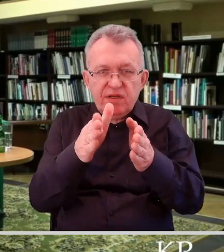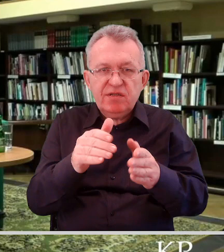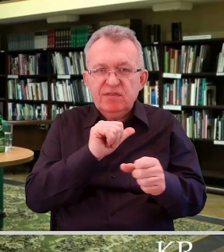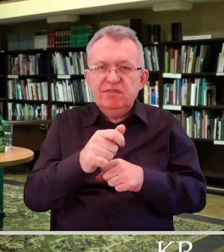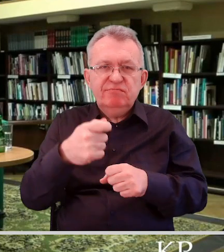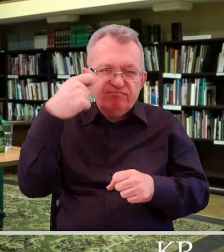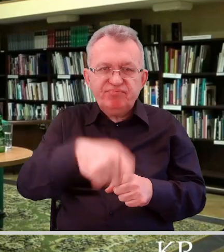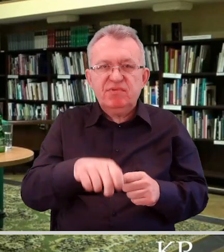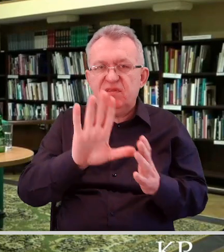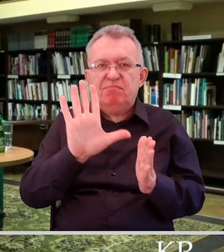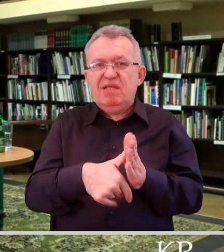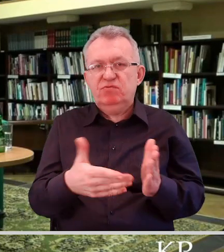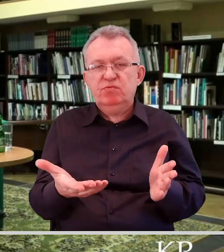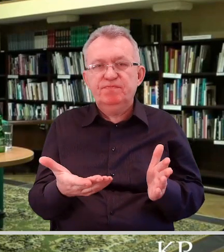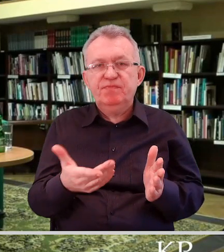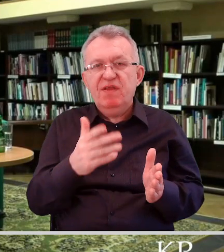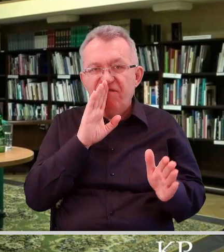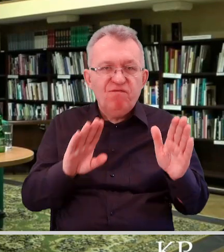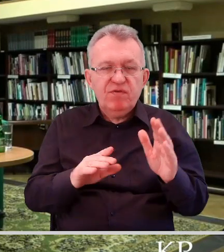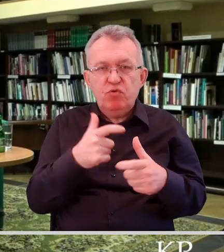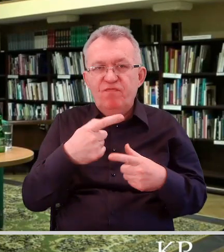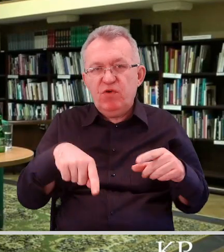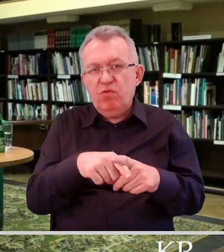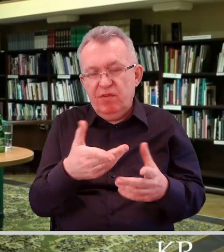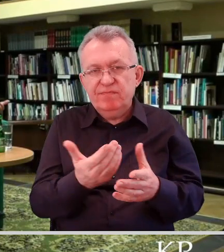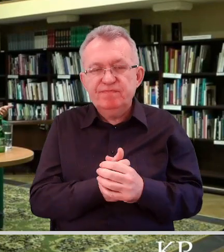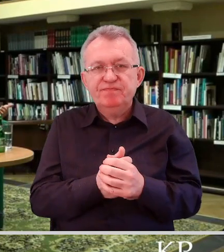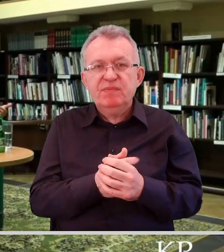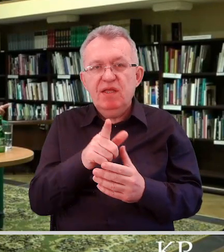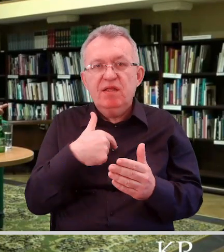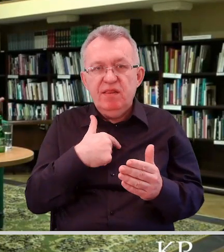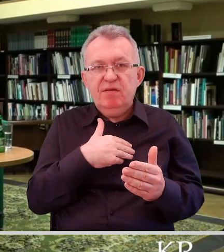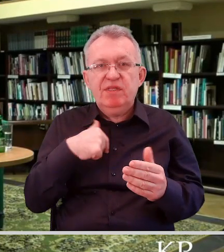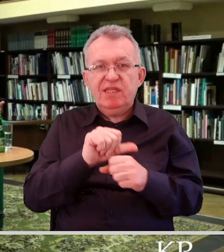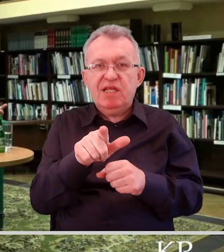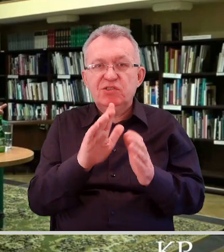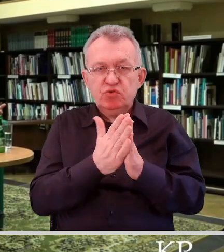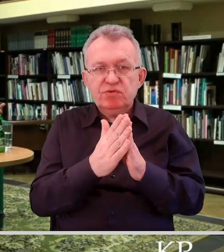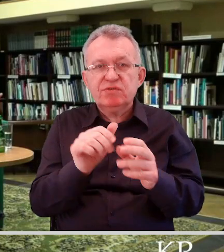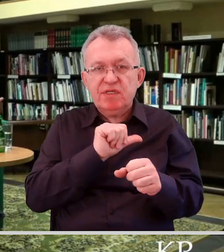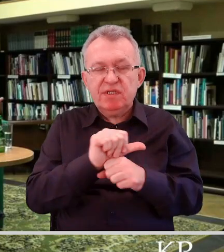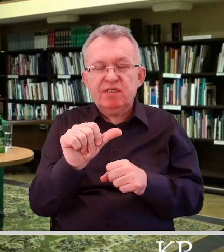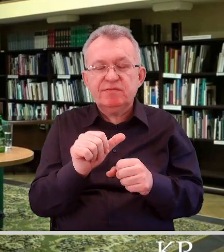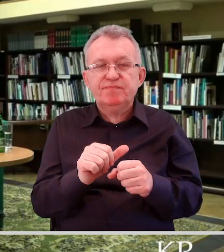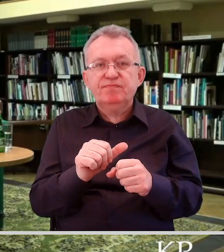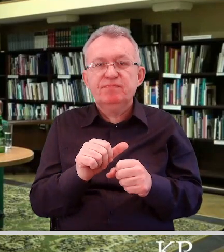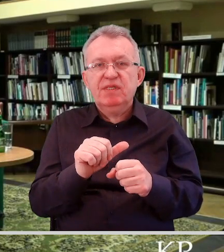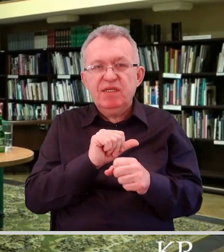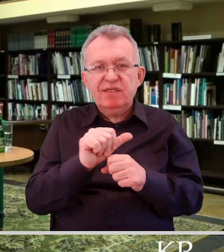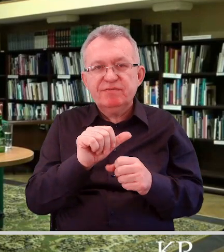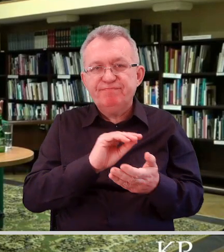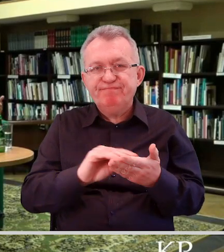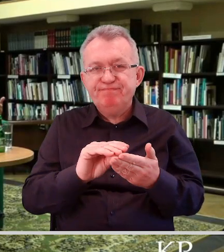zbrodnią na mieście wykonaną. I dla mnie ta książka jest właśnie, no nie wiem, ten chwyt